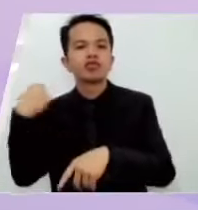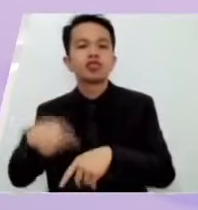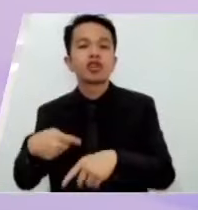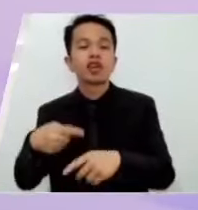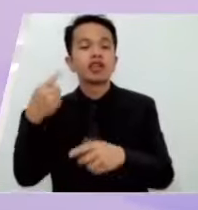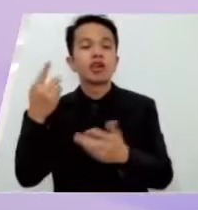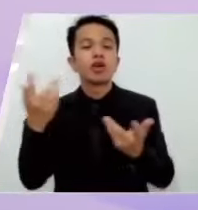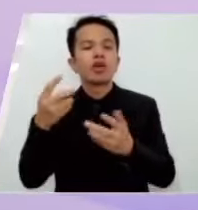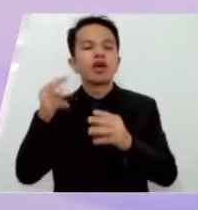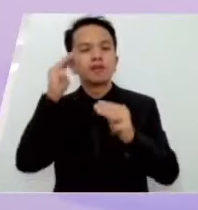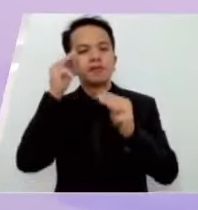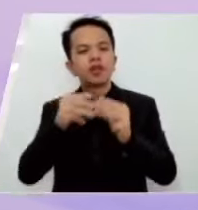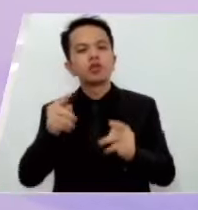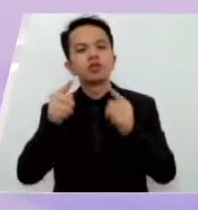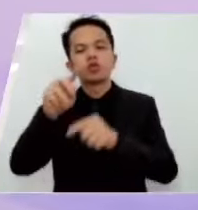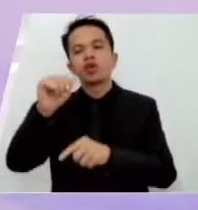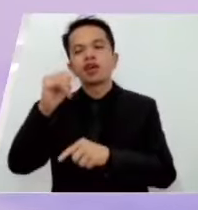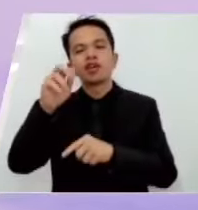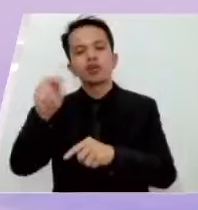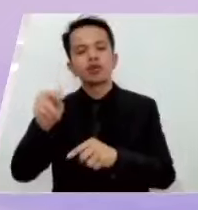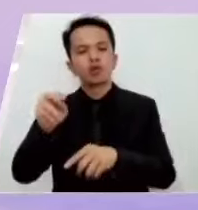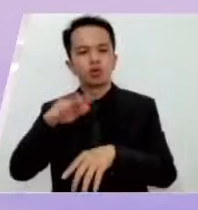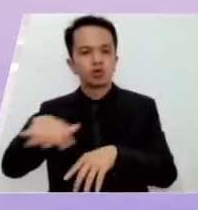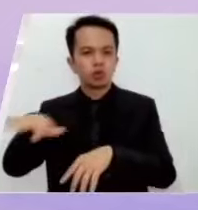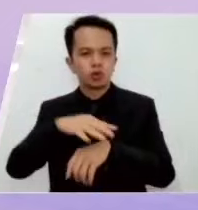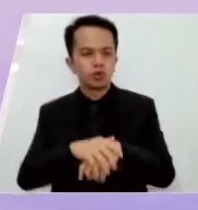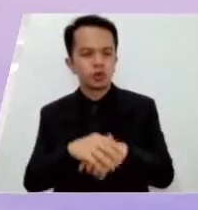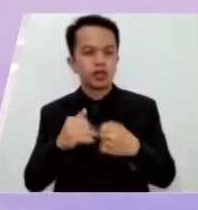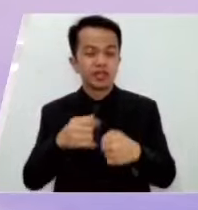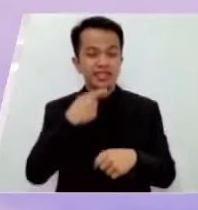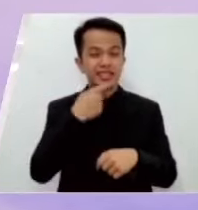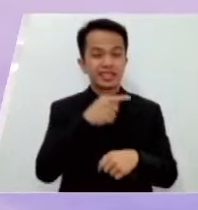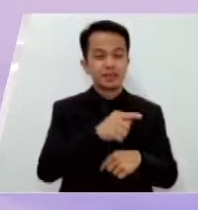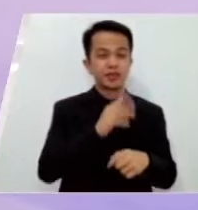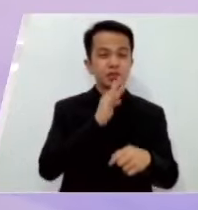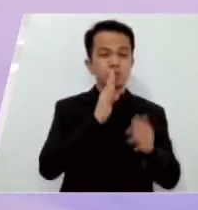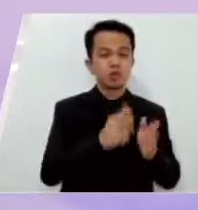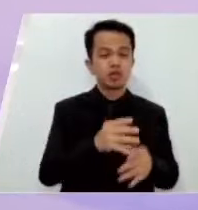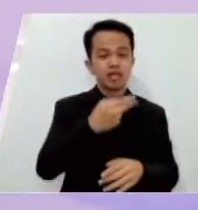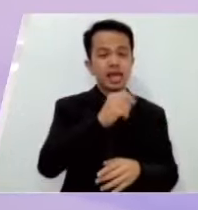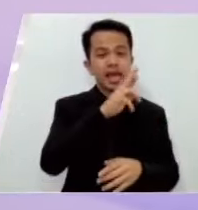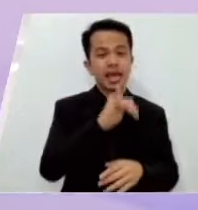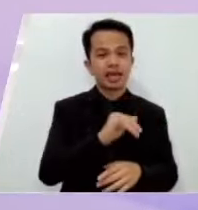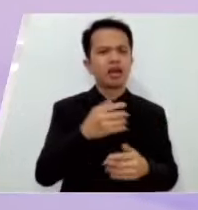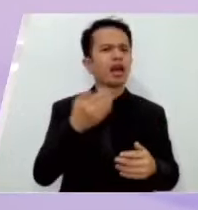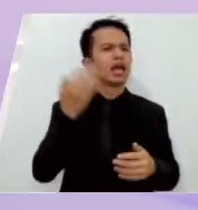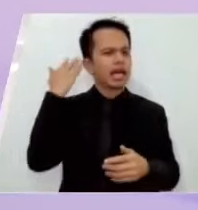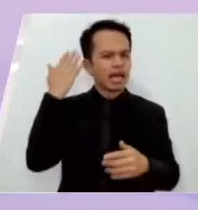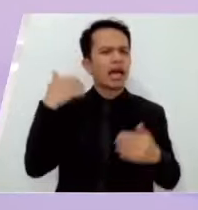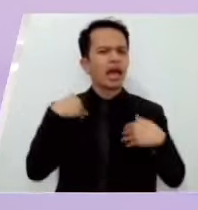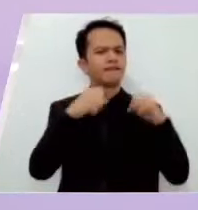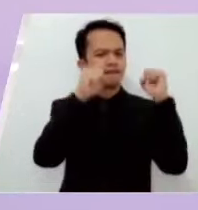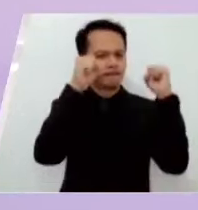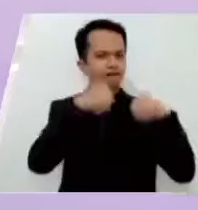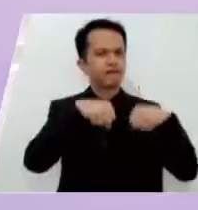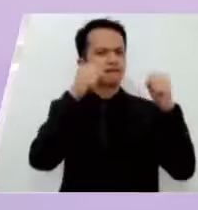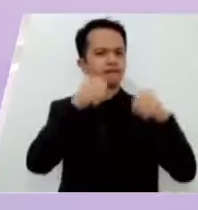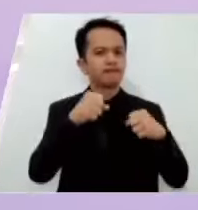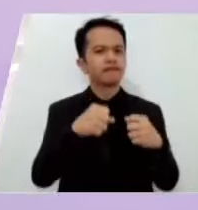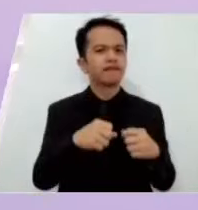Mission patungo Ayungin Shoal. Sinabi naman ni dating presidential spokesperson Harry Roque na nagkaroon umano ng gentleman's agreement sina